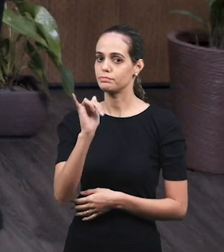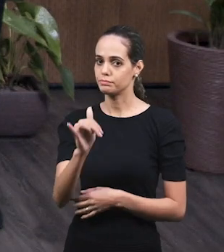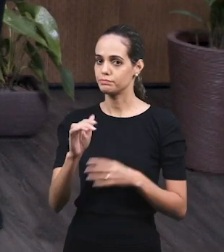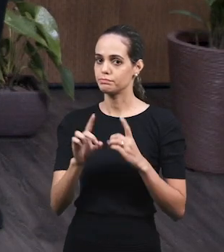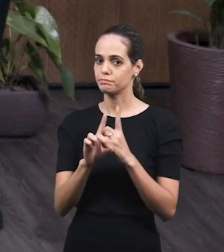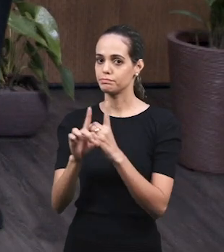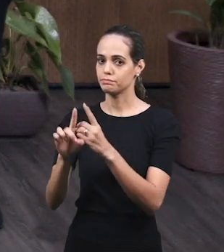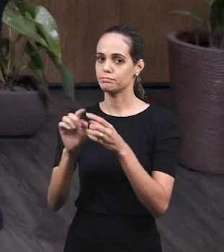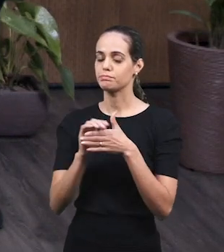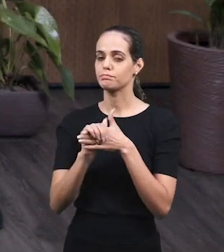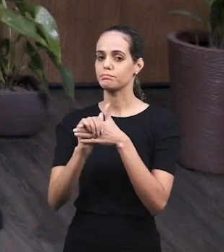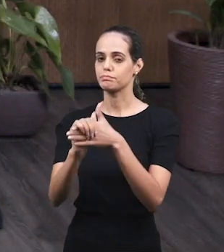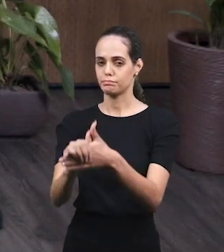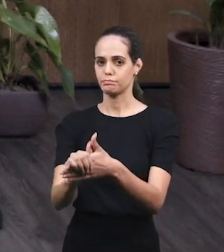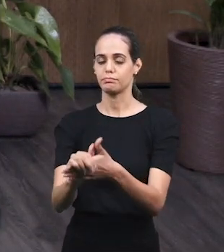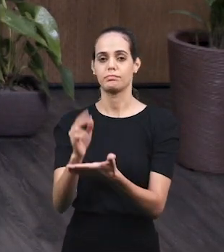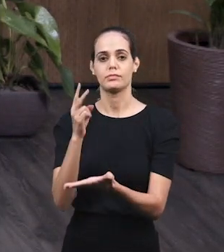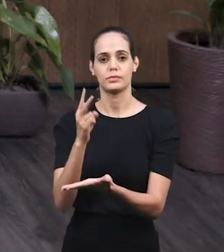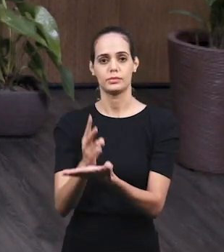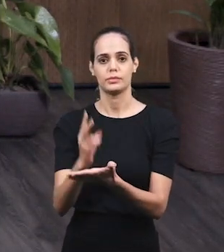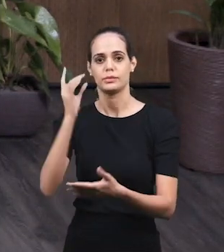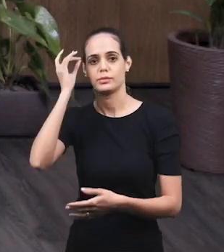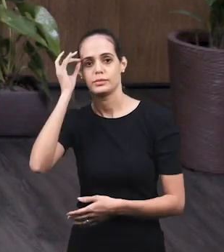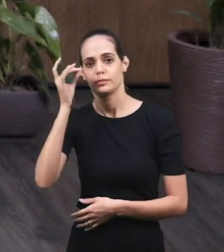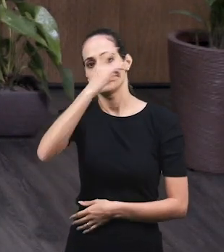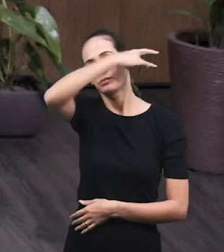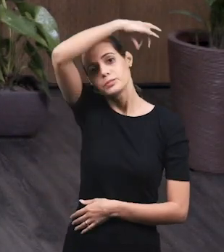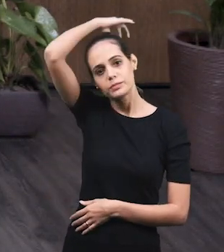Jésus, il était en train de parler